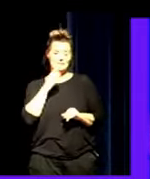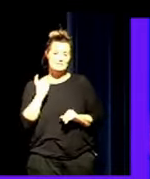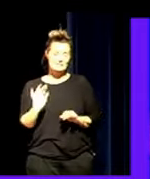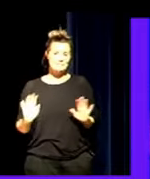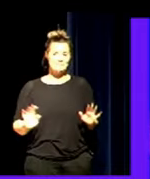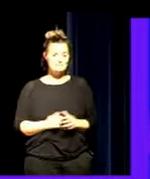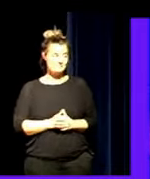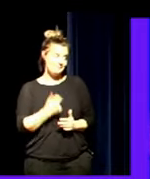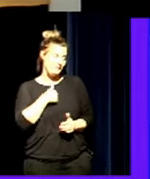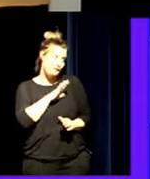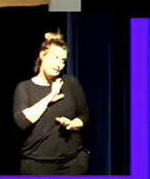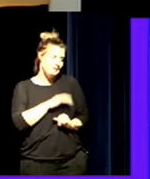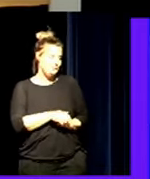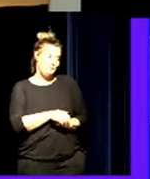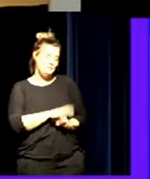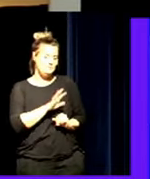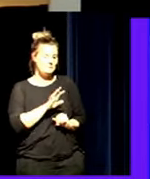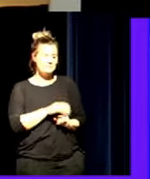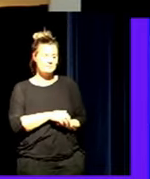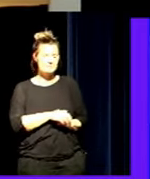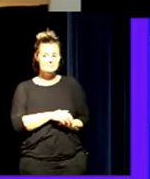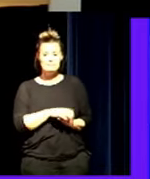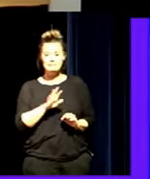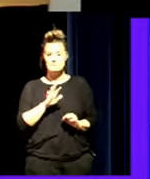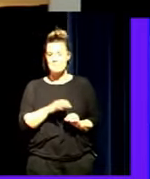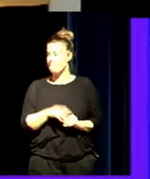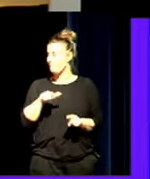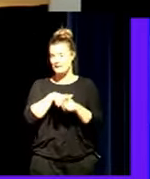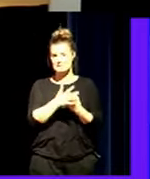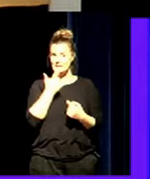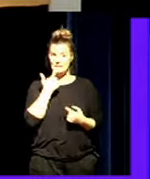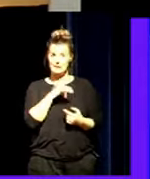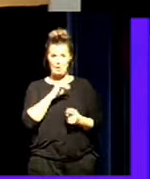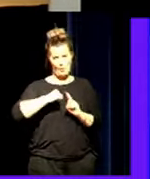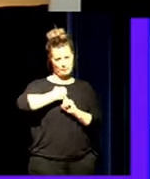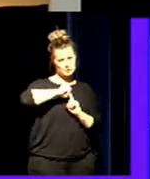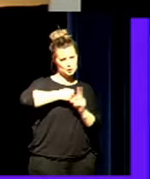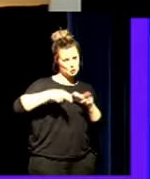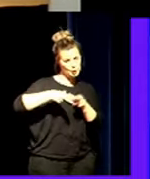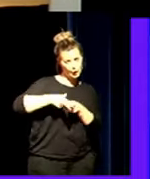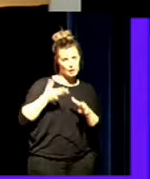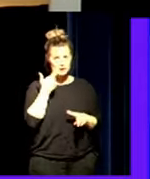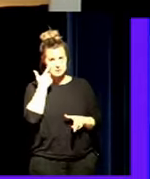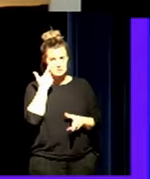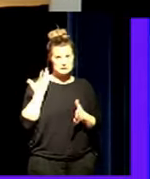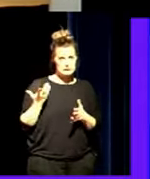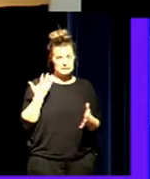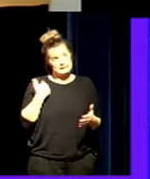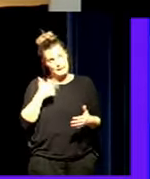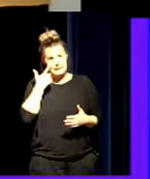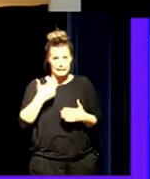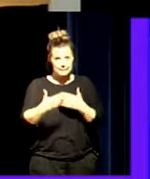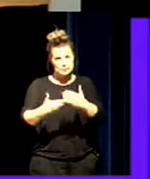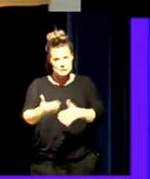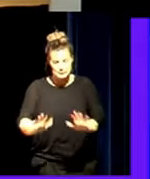Kasko, ni urritzen ari naz, ez da, momentu horretara da, eta, claro, ya, presio soziala da meritzen dozu, besti, no, ez dugu, bueno, ikusiko dugu, eta korrela joko